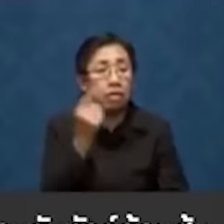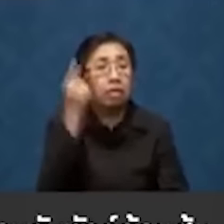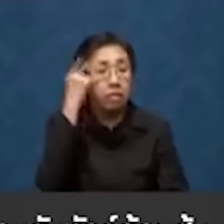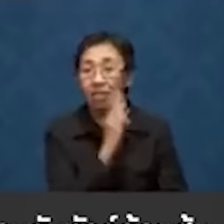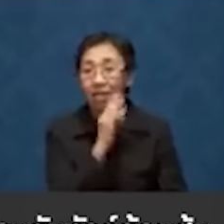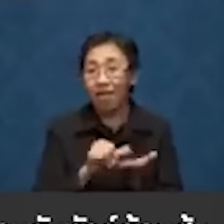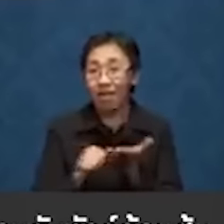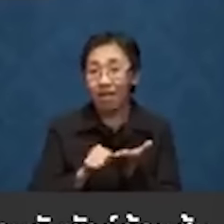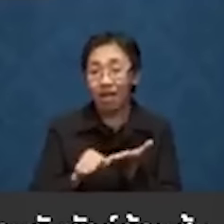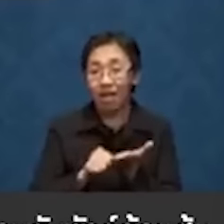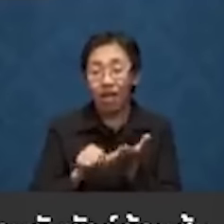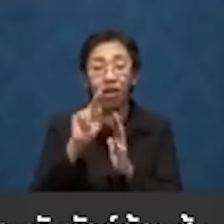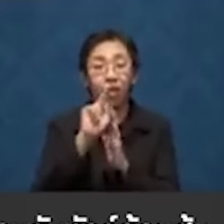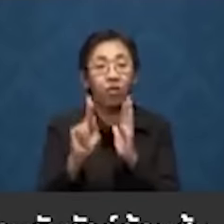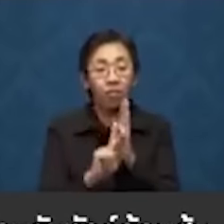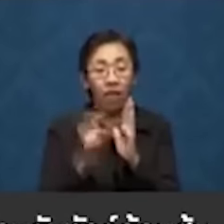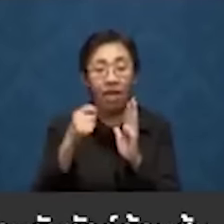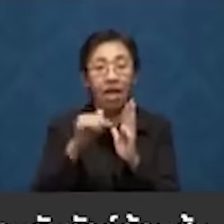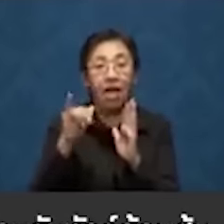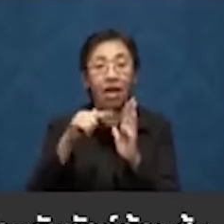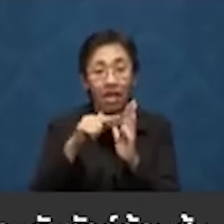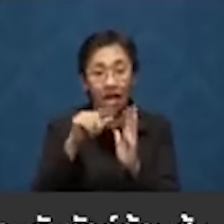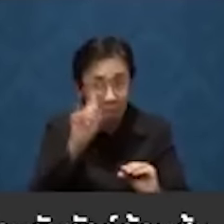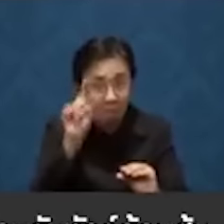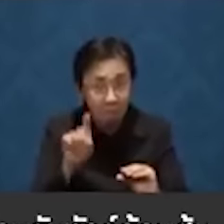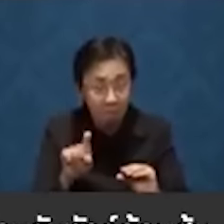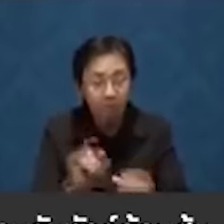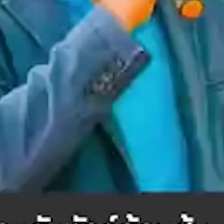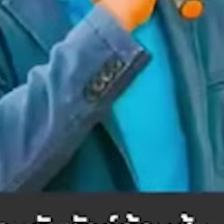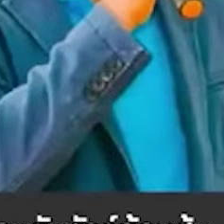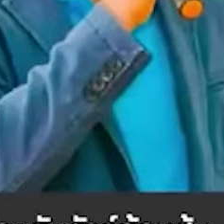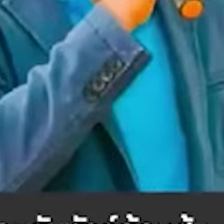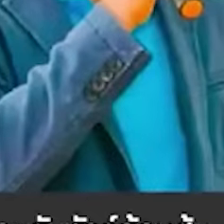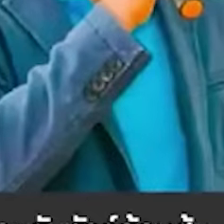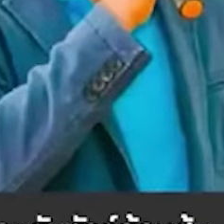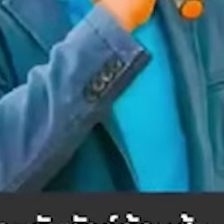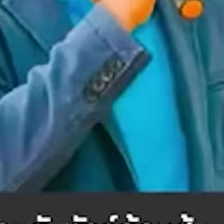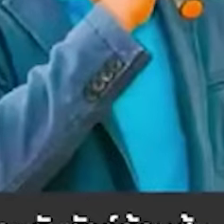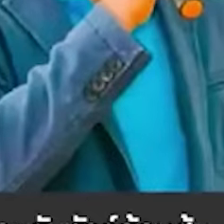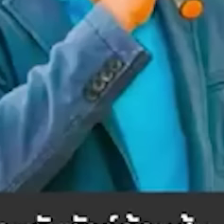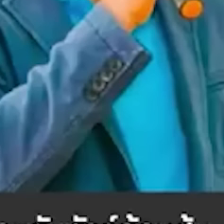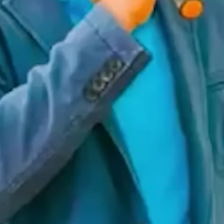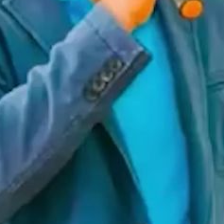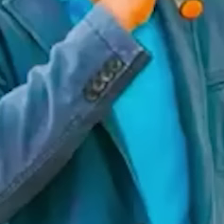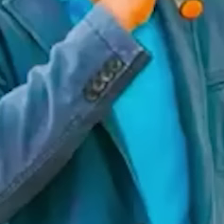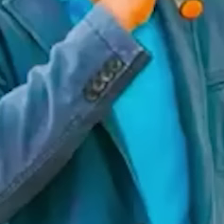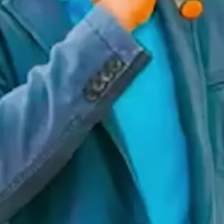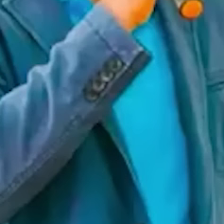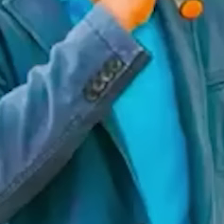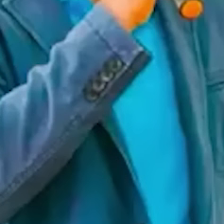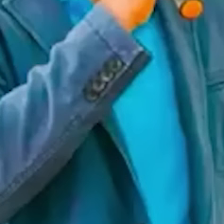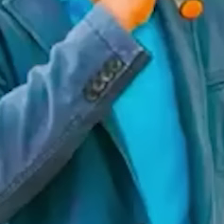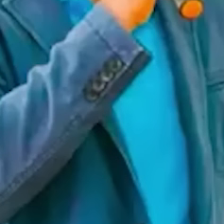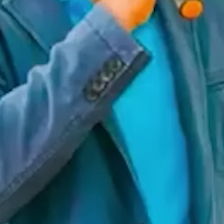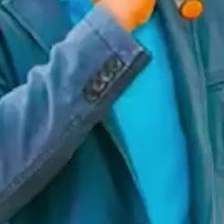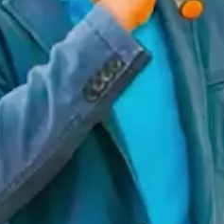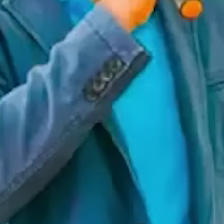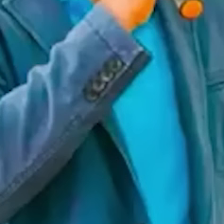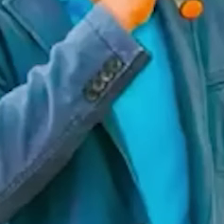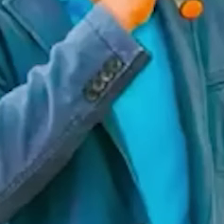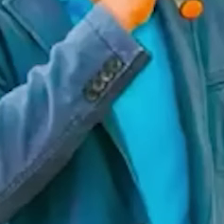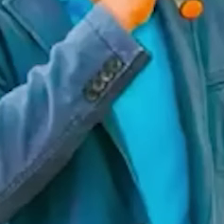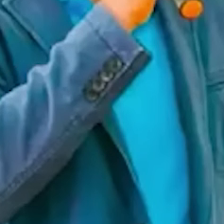ปาทานอพยพจากปากีสถานมาตั้งรกรากที่อุทัยธานีตั้งแต่รุ่นปู่ของชาดาเป็นพ่อค้าเนื้อรายใหญ่ของอุทัยธ